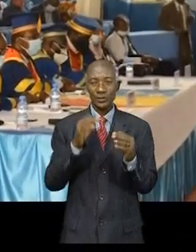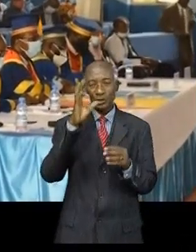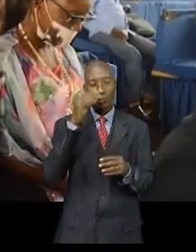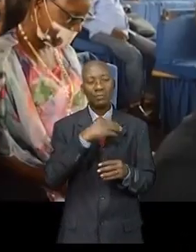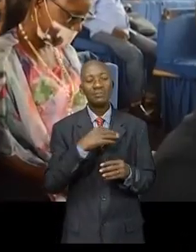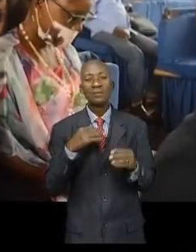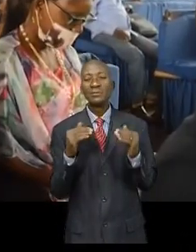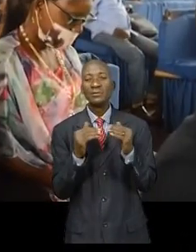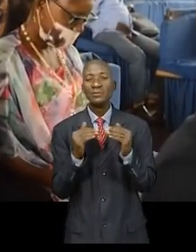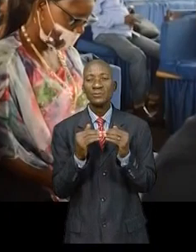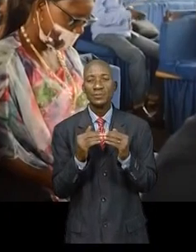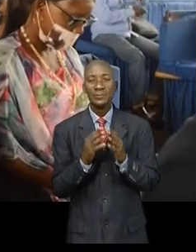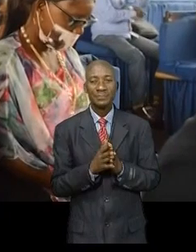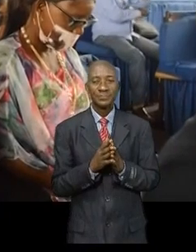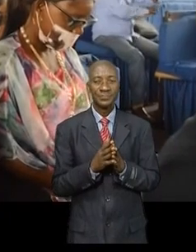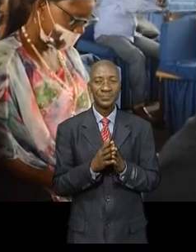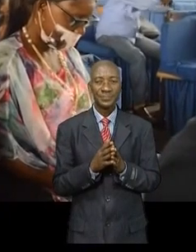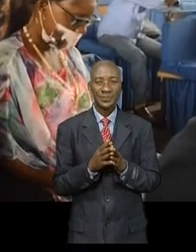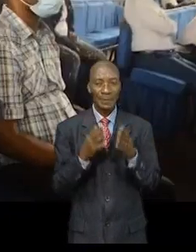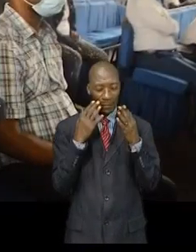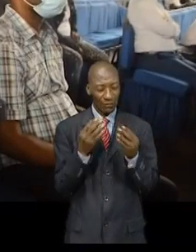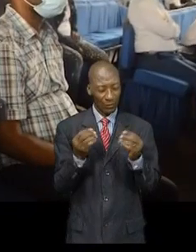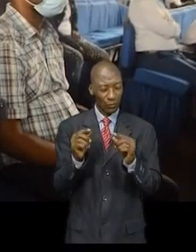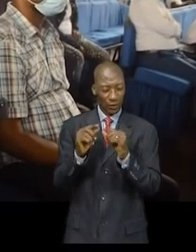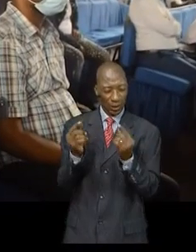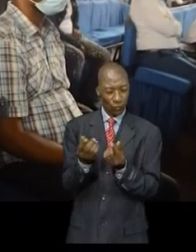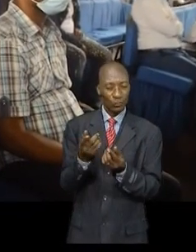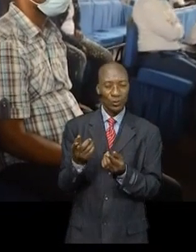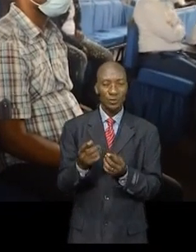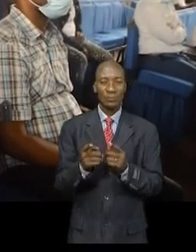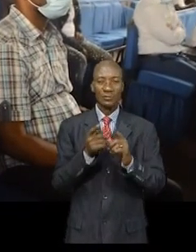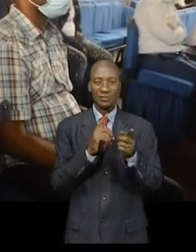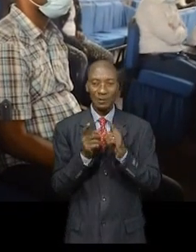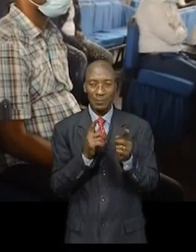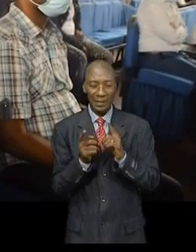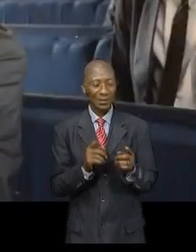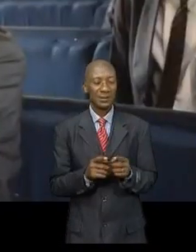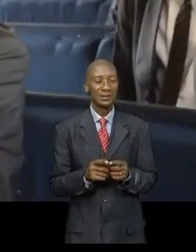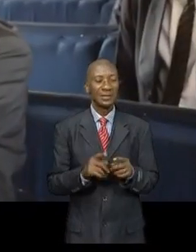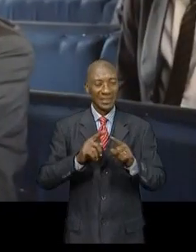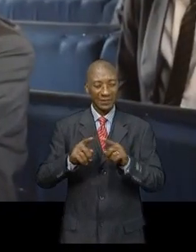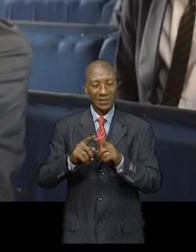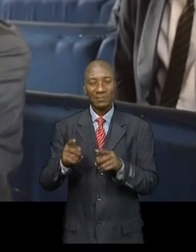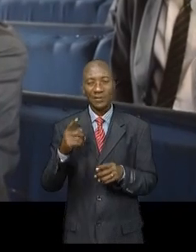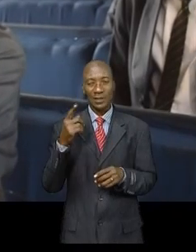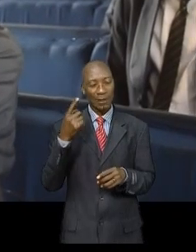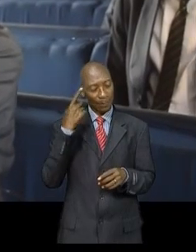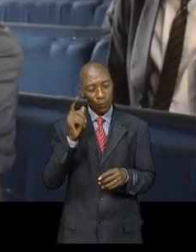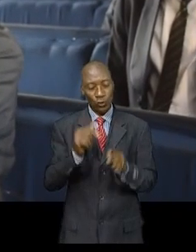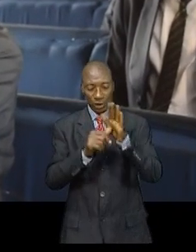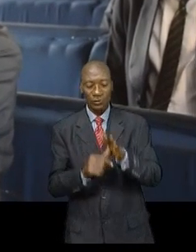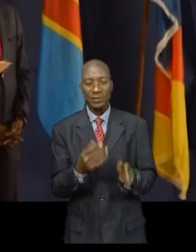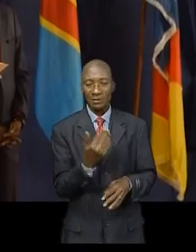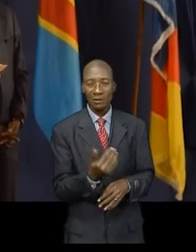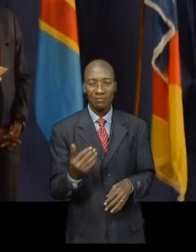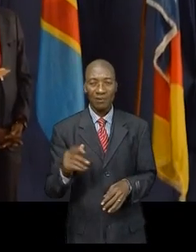fréquemment associés à la pauvreté, à la marginalisation, dont celle des enfants ou à l'inégalité sociale. Après